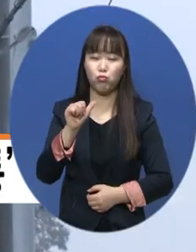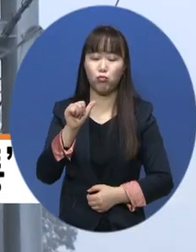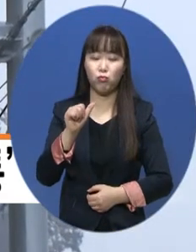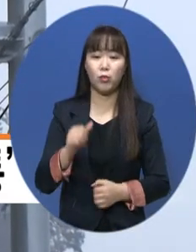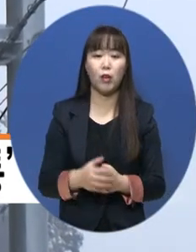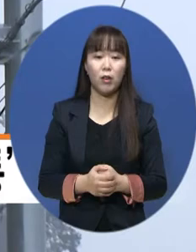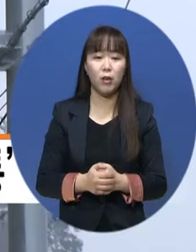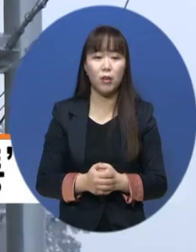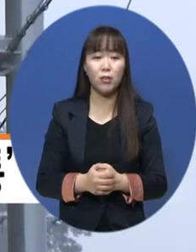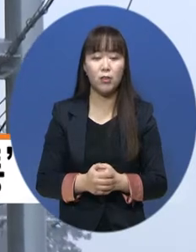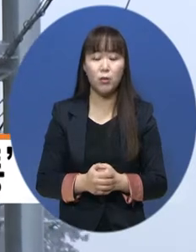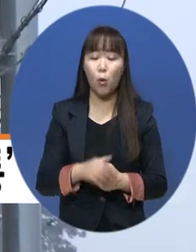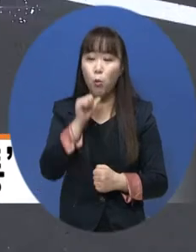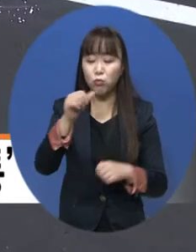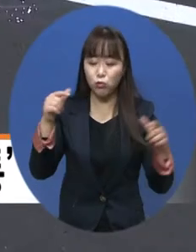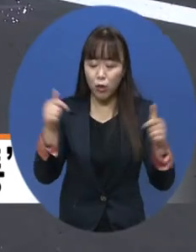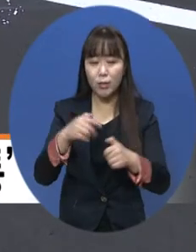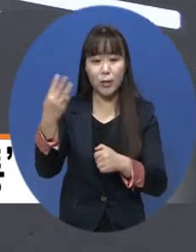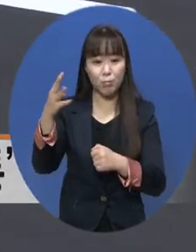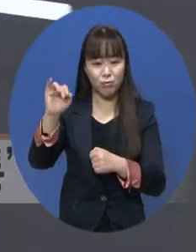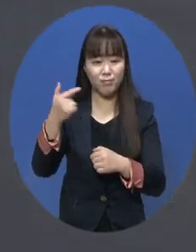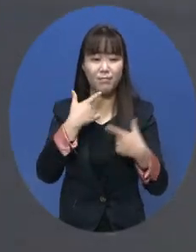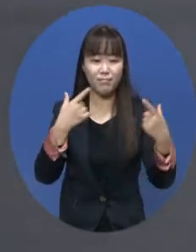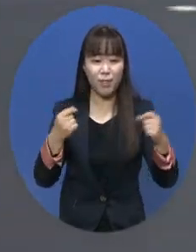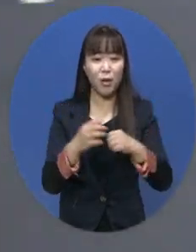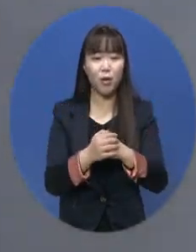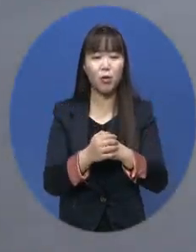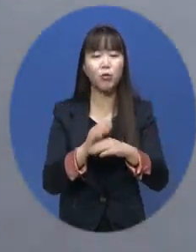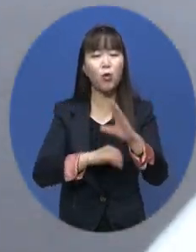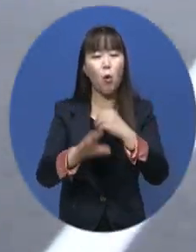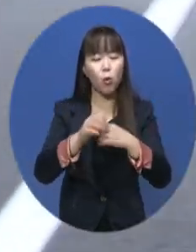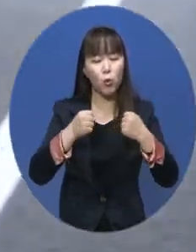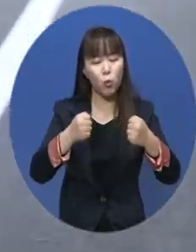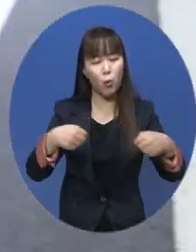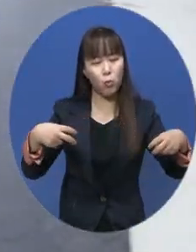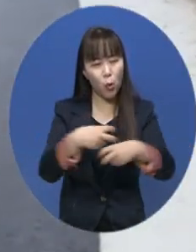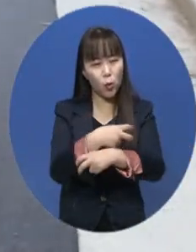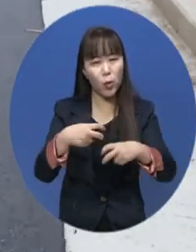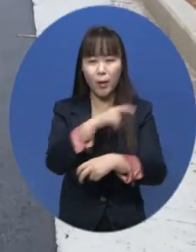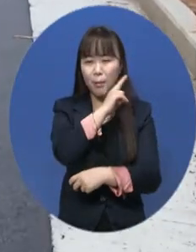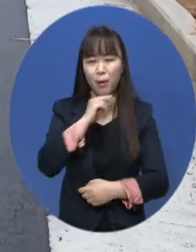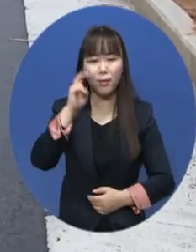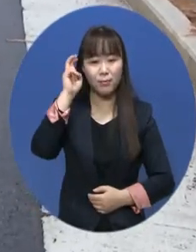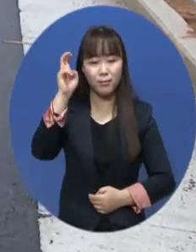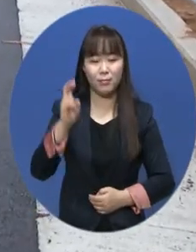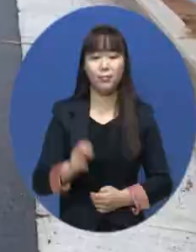노선 개통으로 지역 주민의 안전운행과 교통이 보다 편리해질 것으로 기대됩니다.